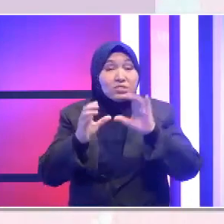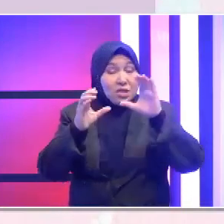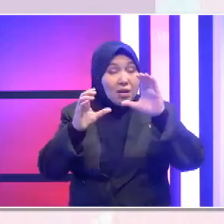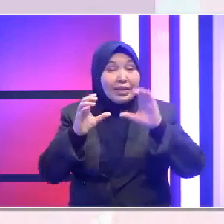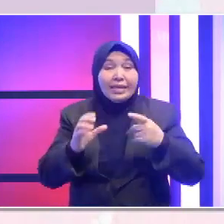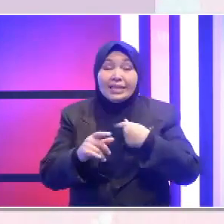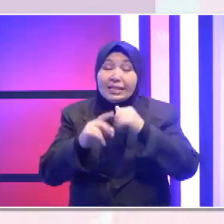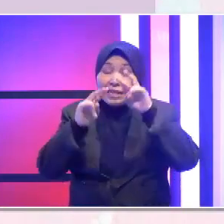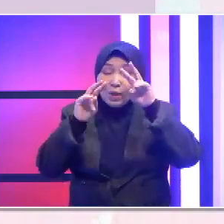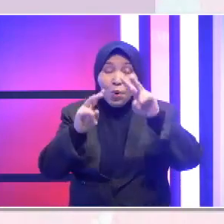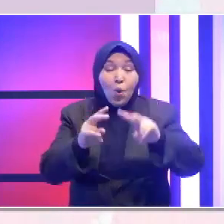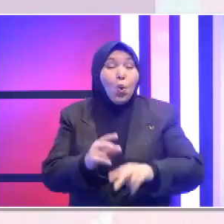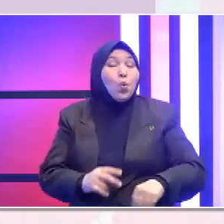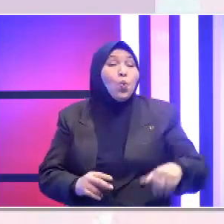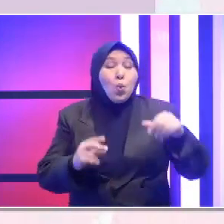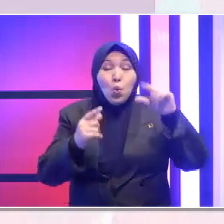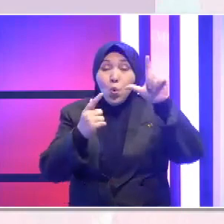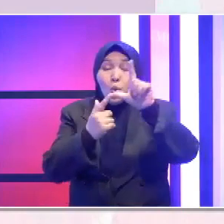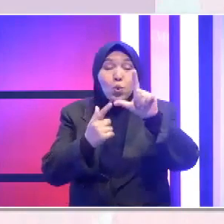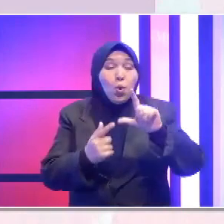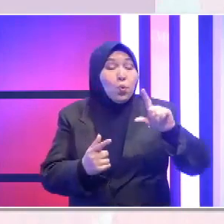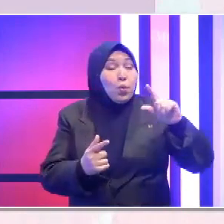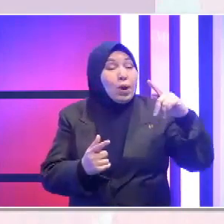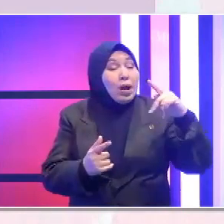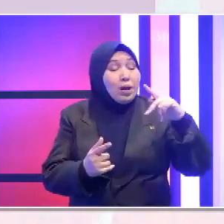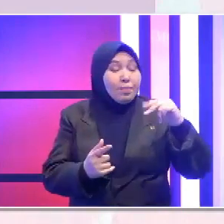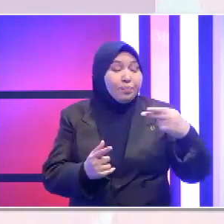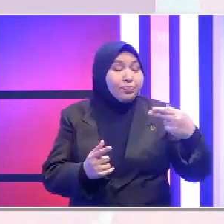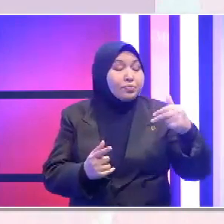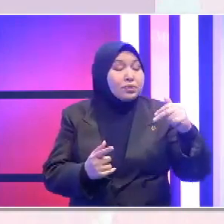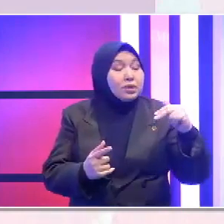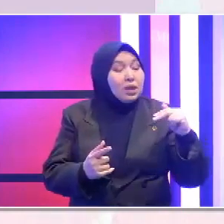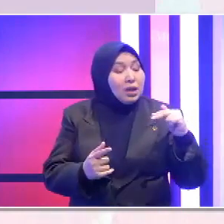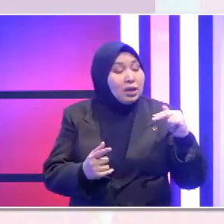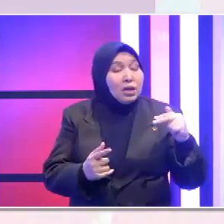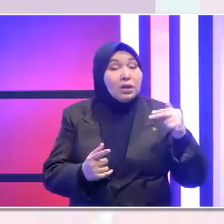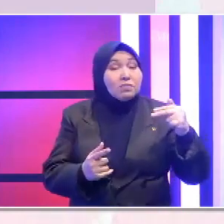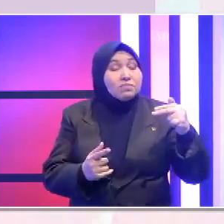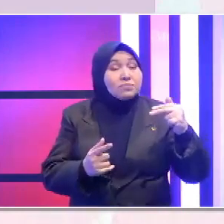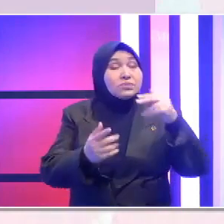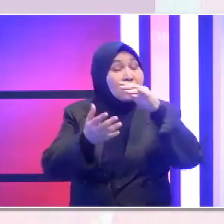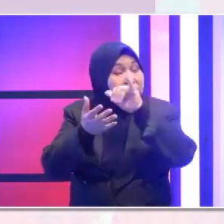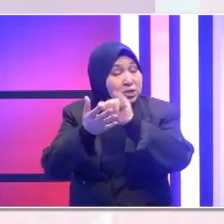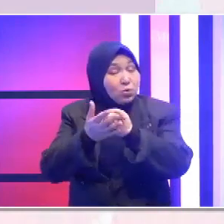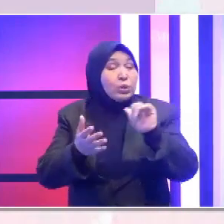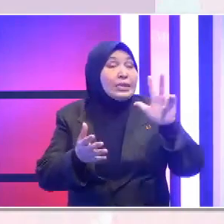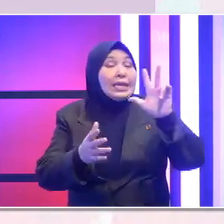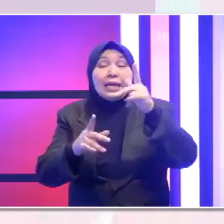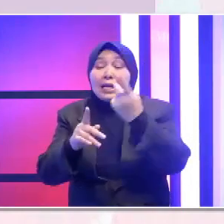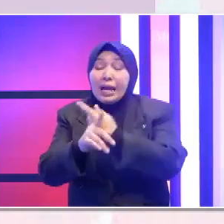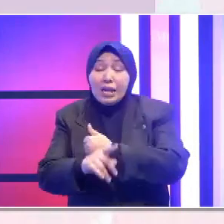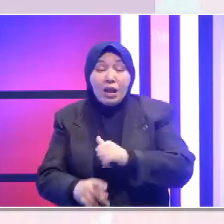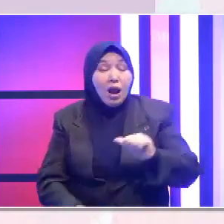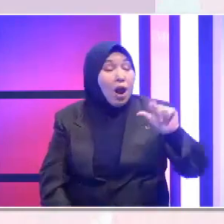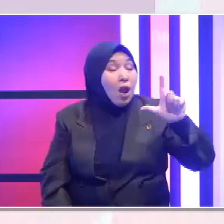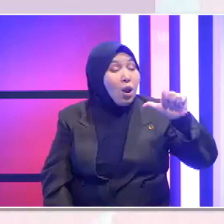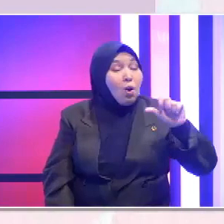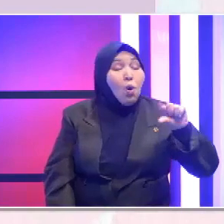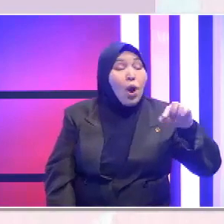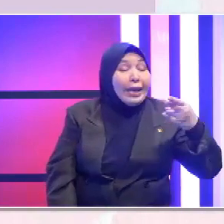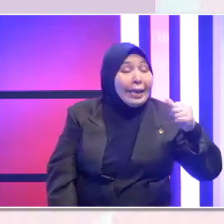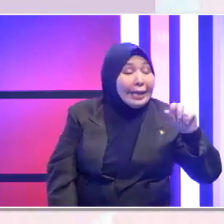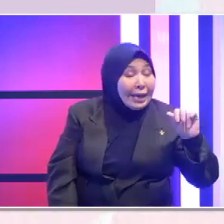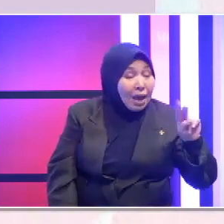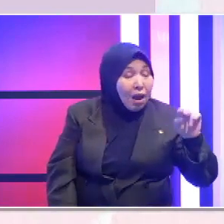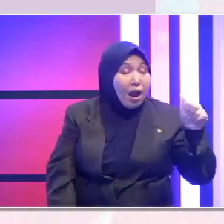terlihat pada huruf lain ada tiga kali disebut huruf lain di situ ada di Alwina kemudian